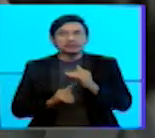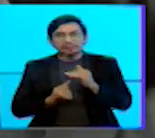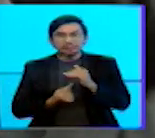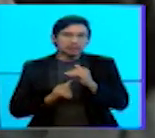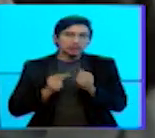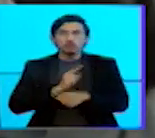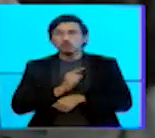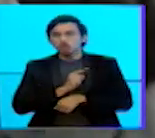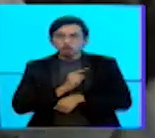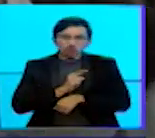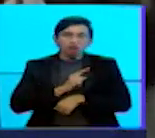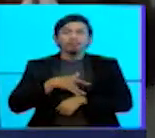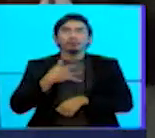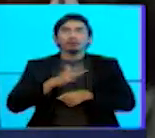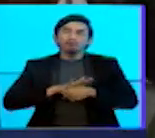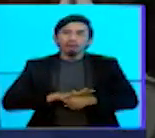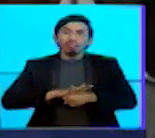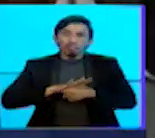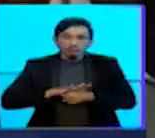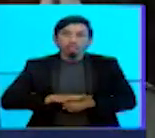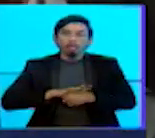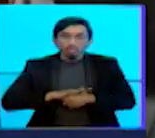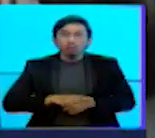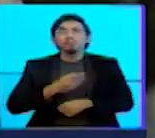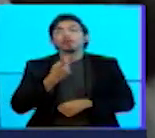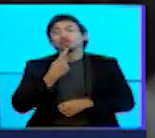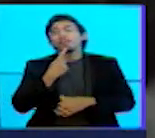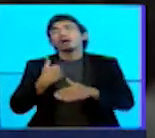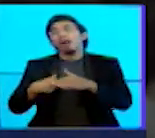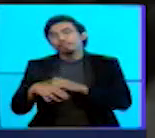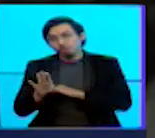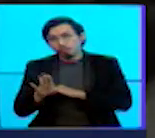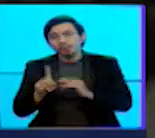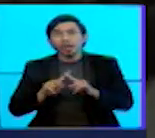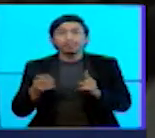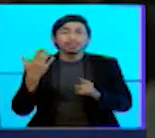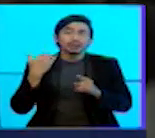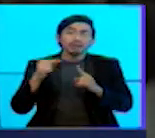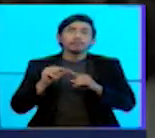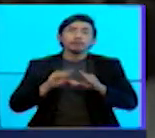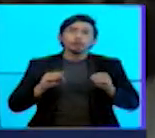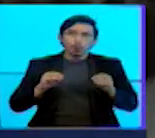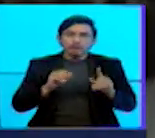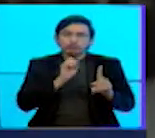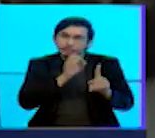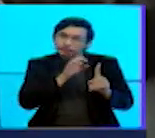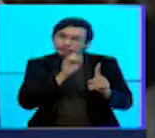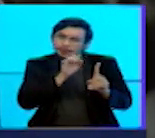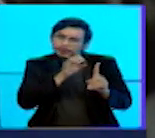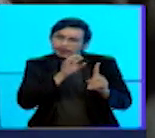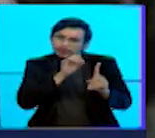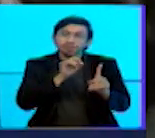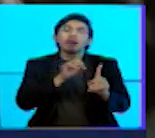dalam dan saat itu juga kita untuk menghindari hal-hal yang tidak diharapkan terutama bagi penunggu pasien kita lakukan